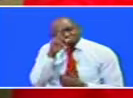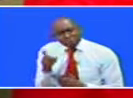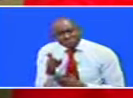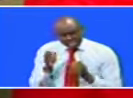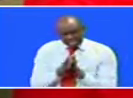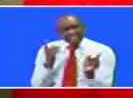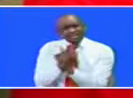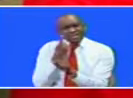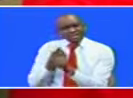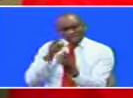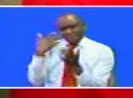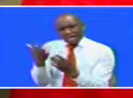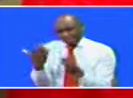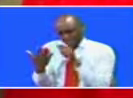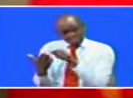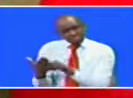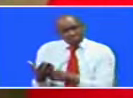katika baadhi ya sajili ambazo zilikuwa zinatumika.